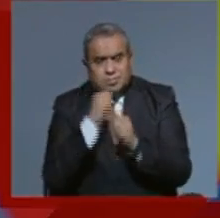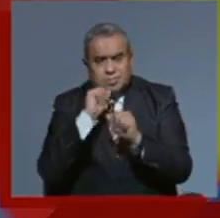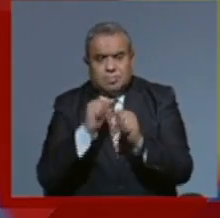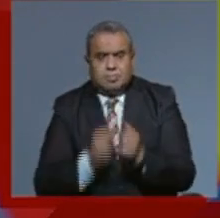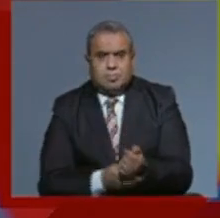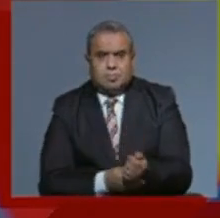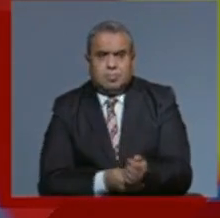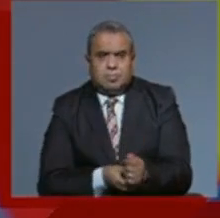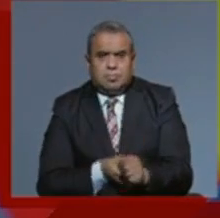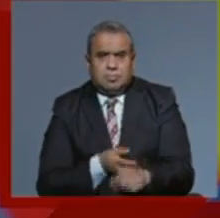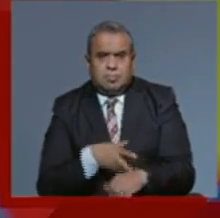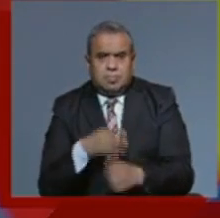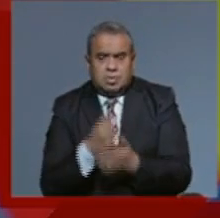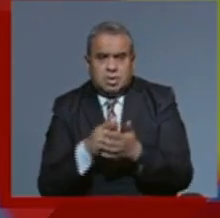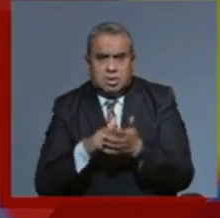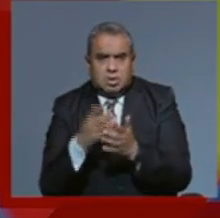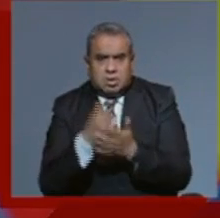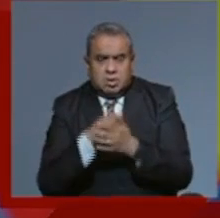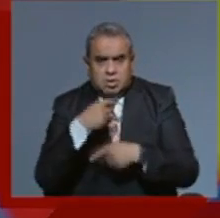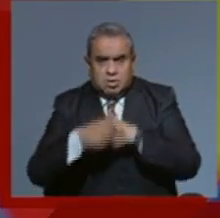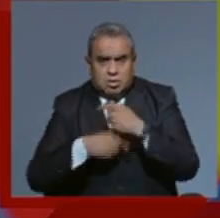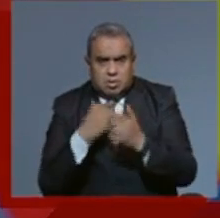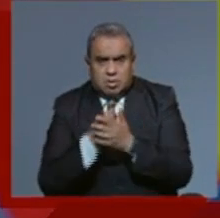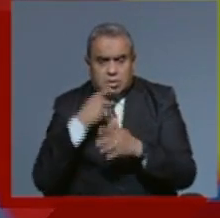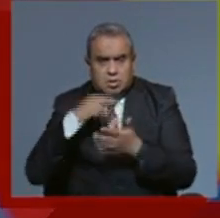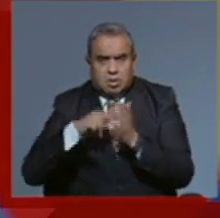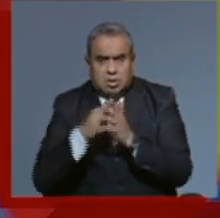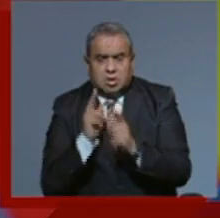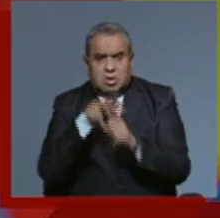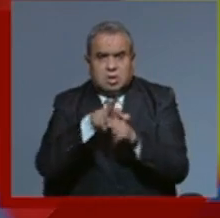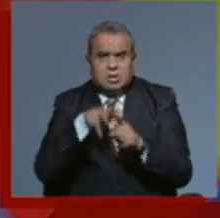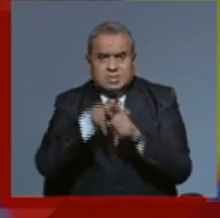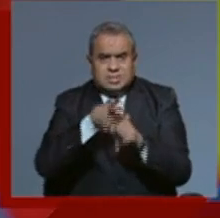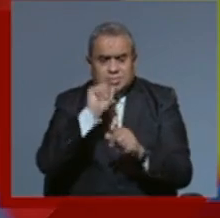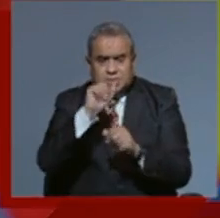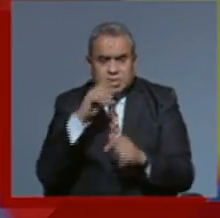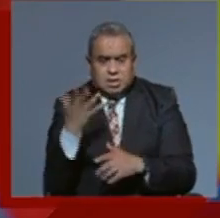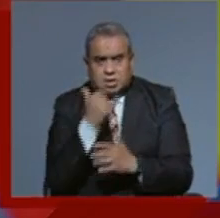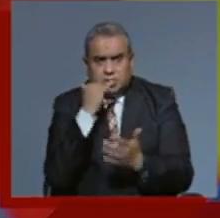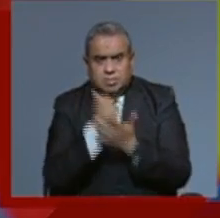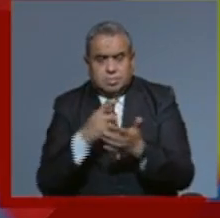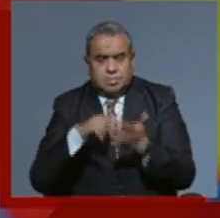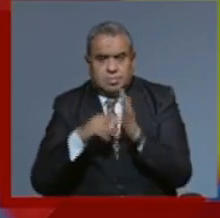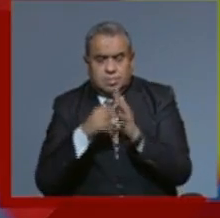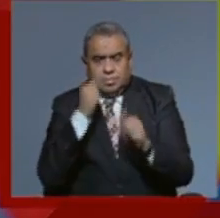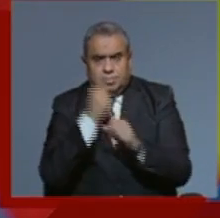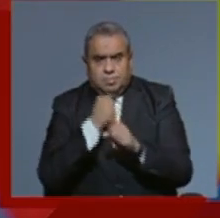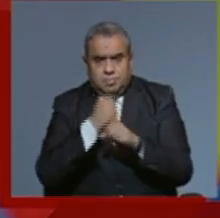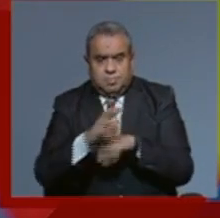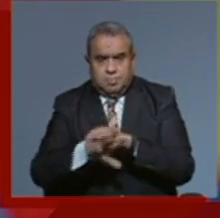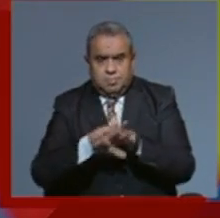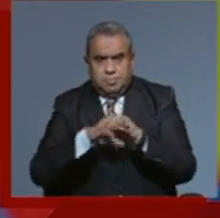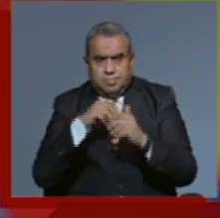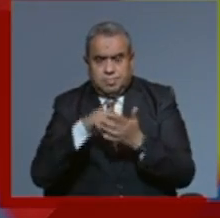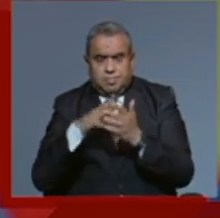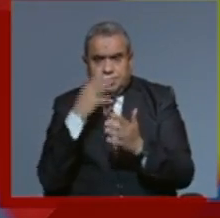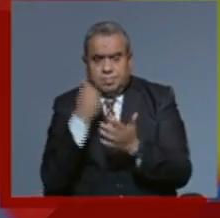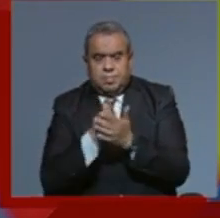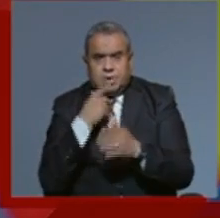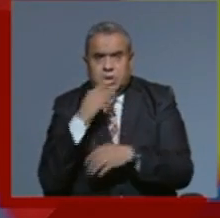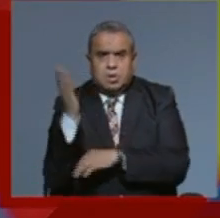بالصورة الكافية. فالعب الاستعماري لا يزال يذكر بوقوعه،